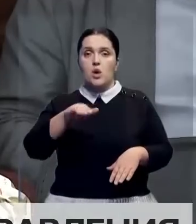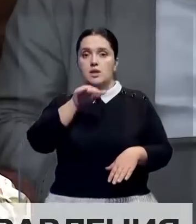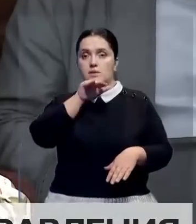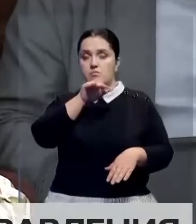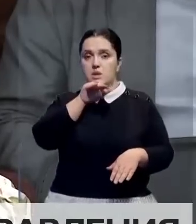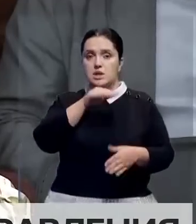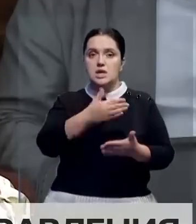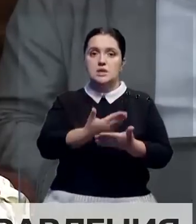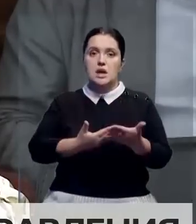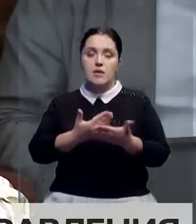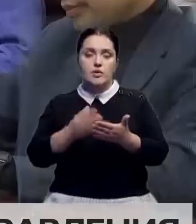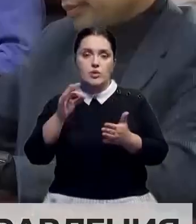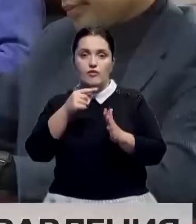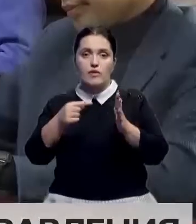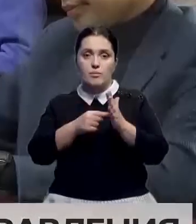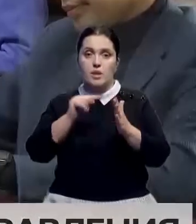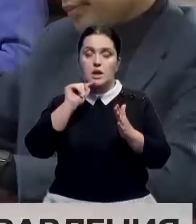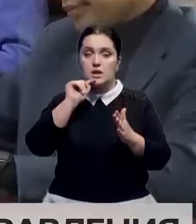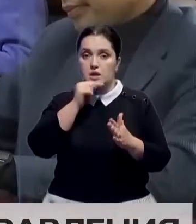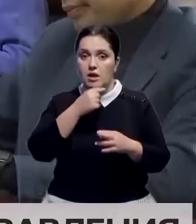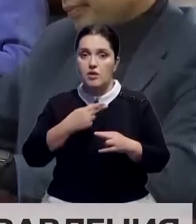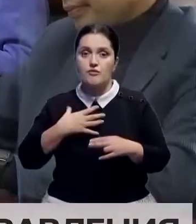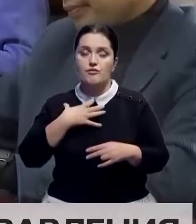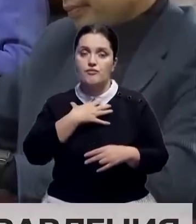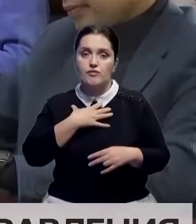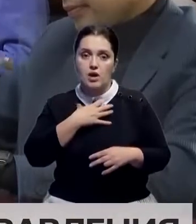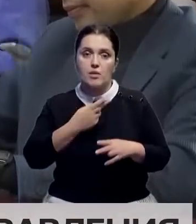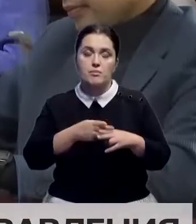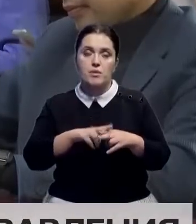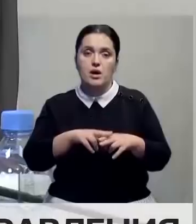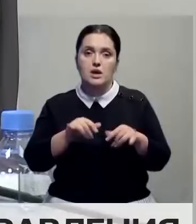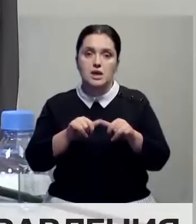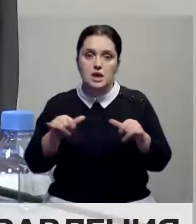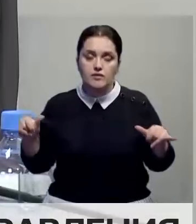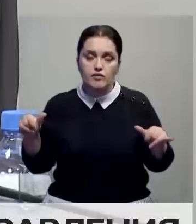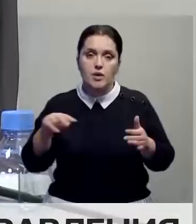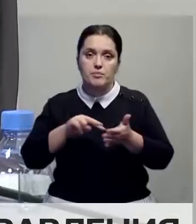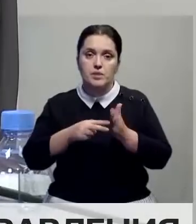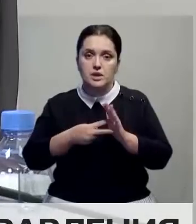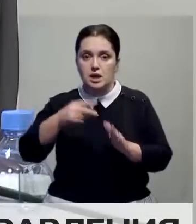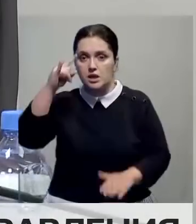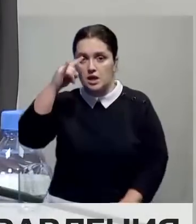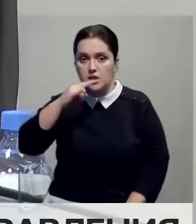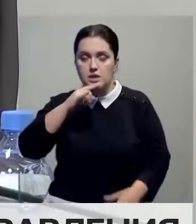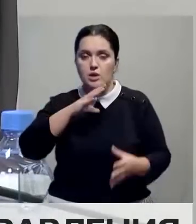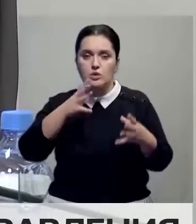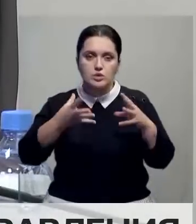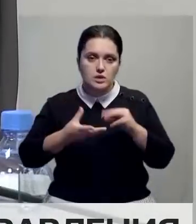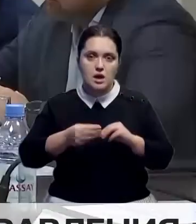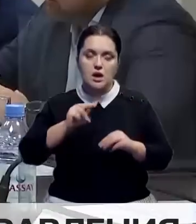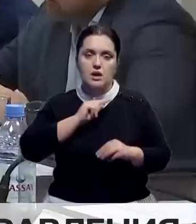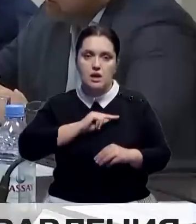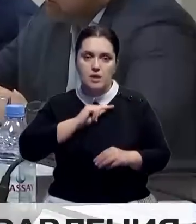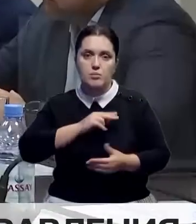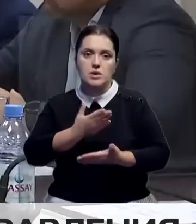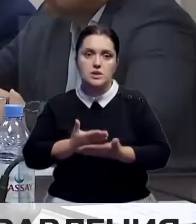по вопросам экономики. Это, по их словам, важный шаг в развитии стратегического планирования Казахстана. Результаты работы этого совета